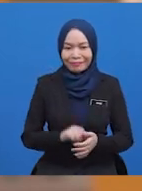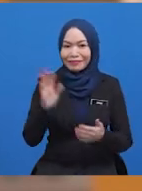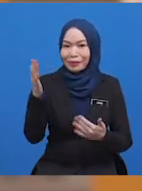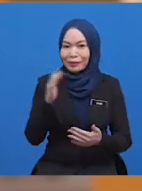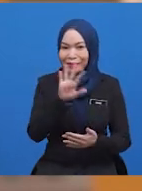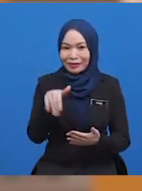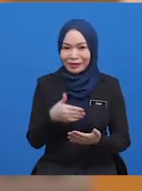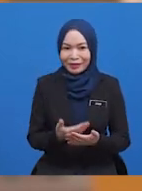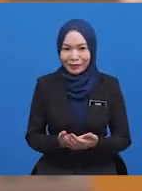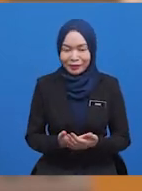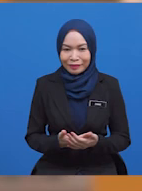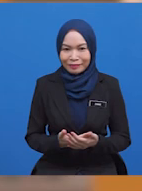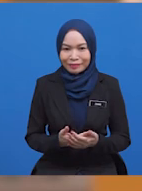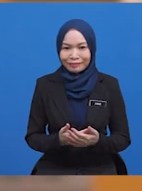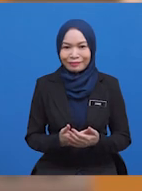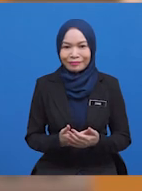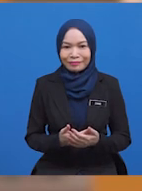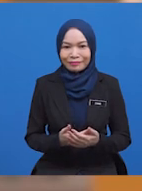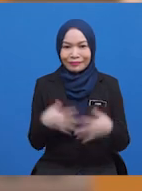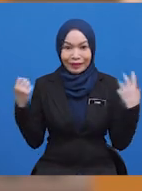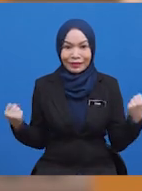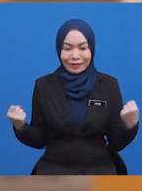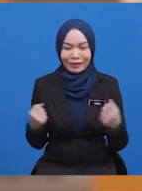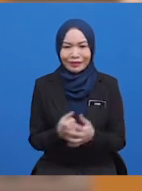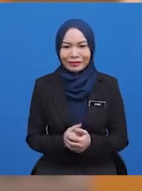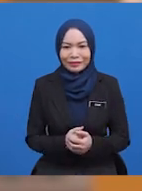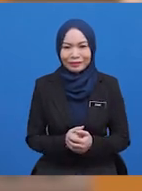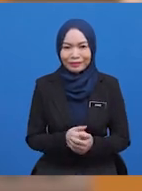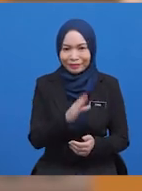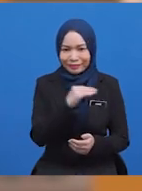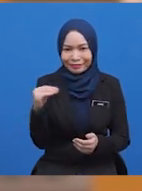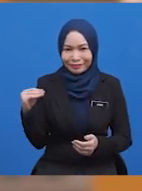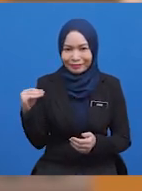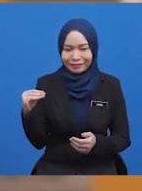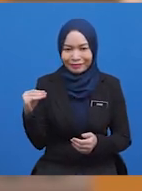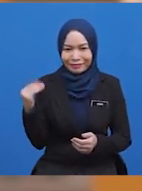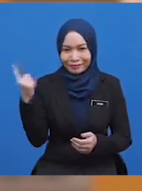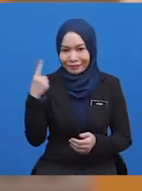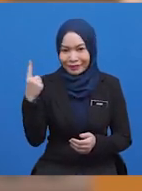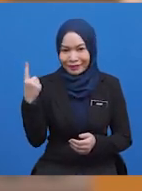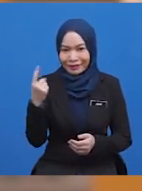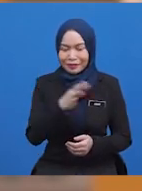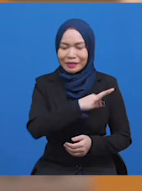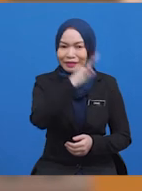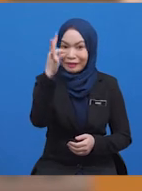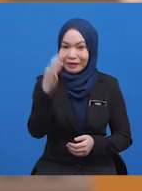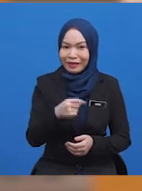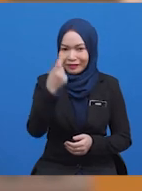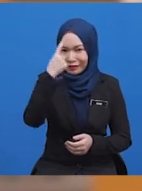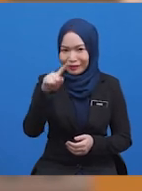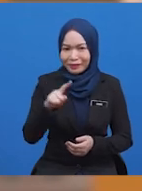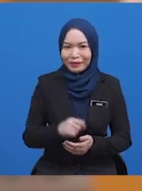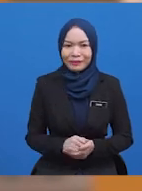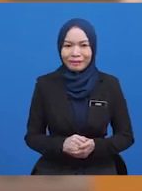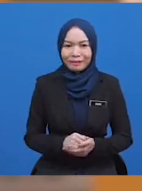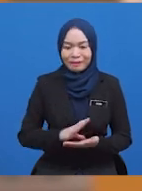sentiasa berada dalam keadaan sehat walafiat dan essential se bersemangat untuk